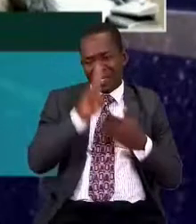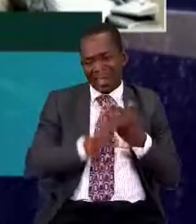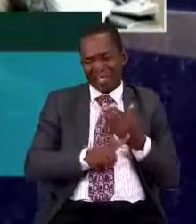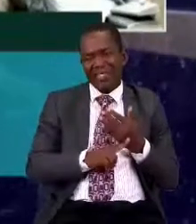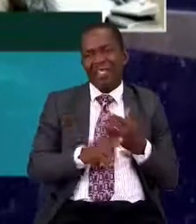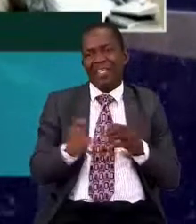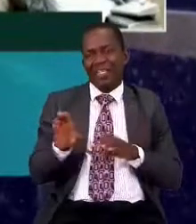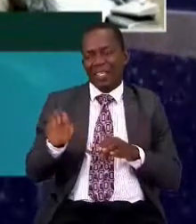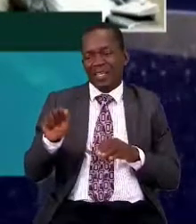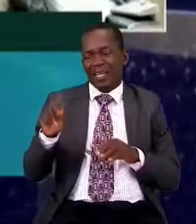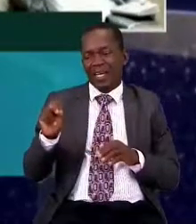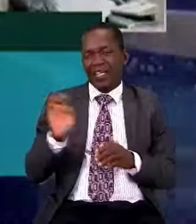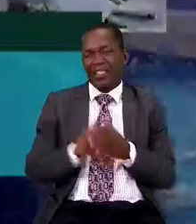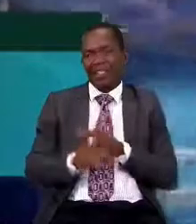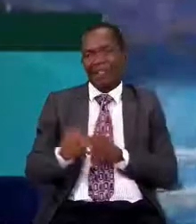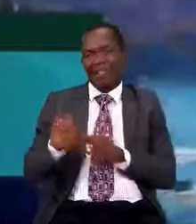Il y avait un homme